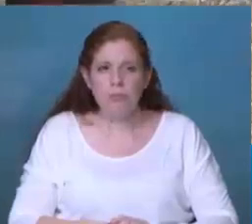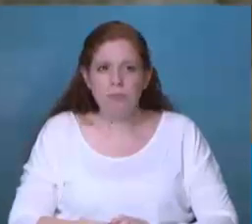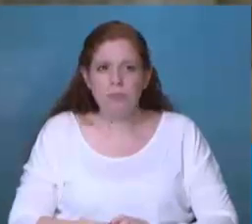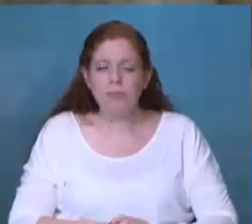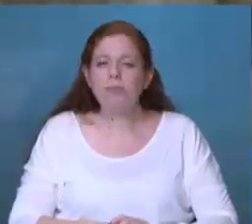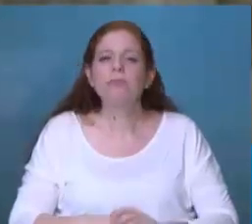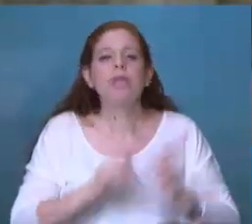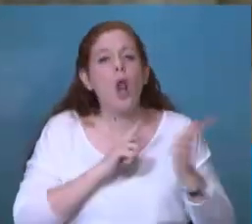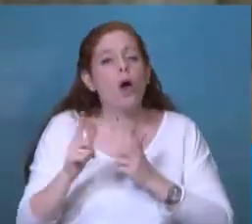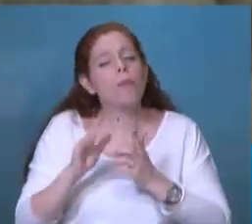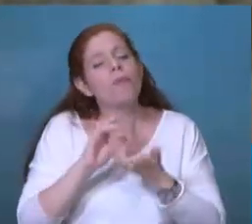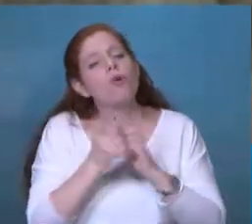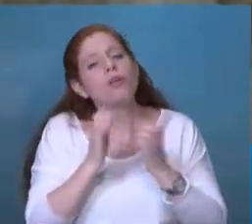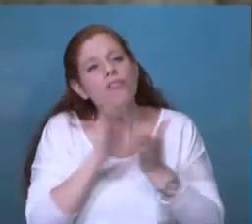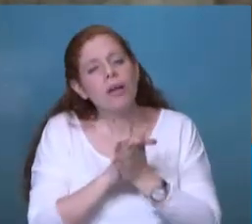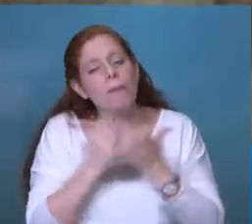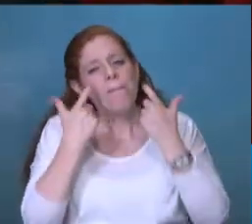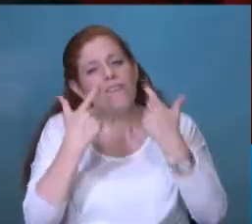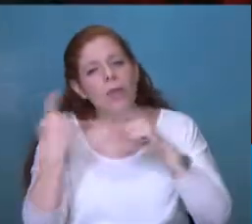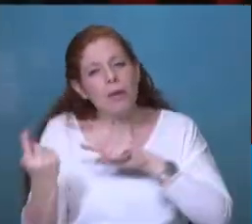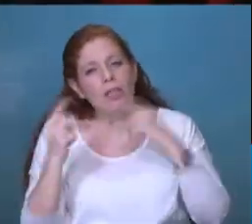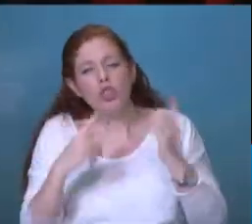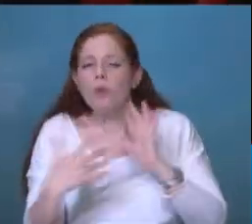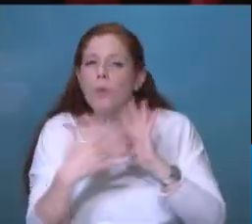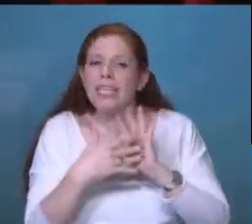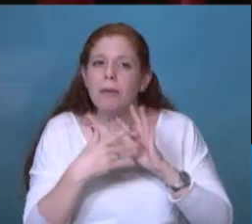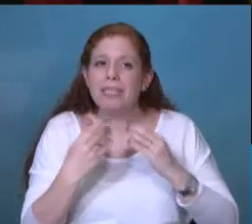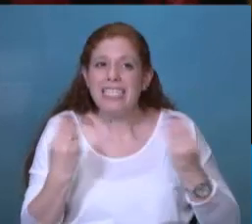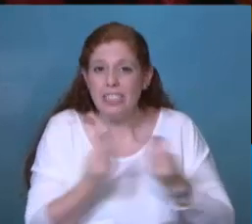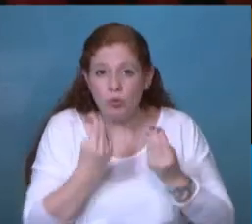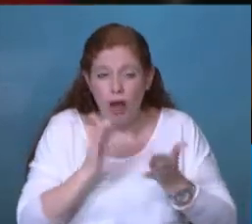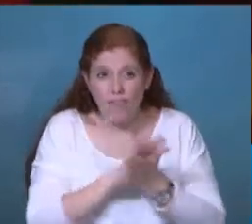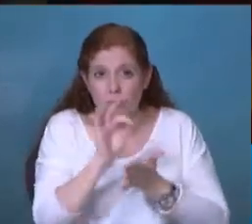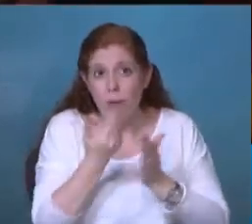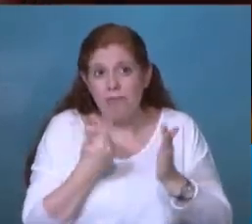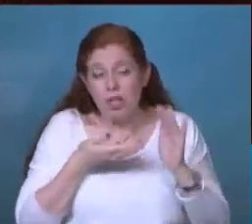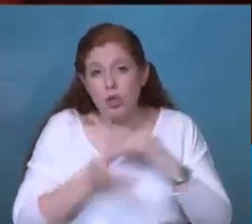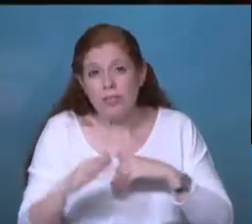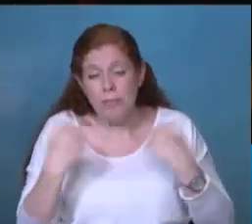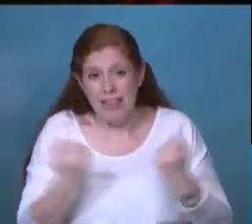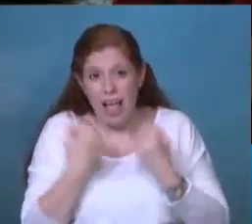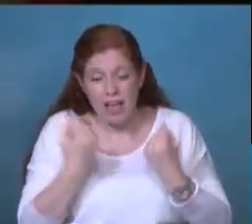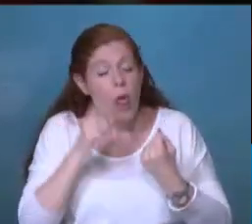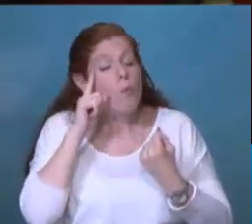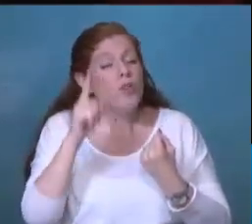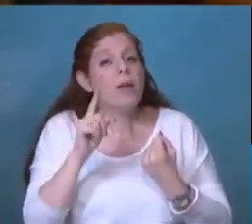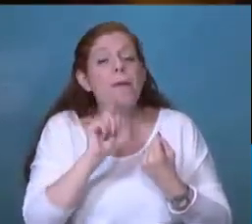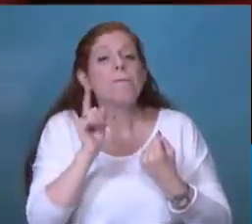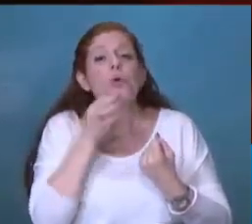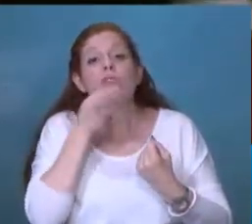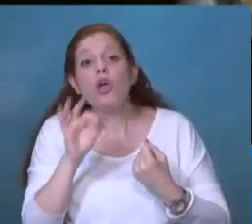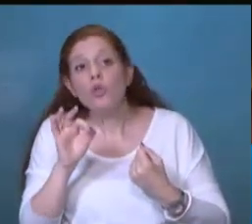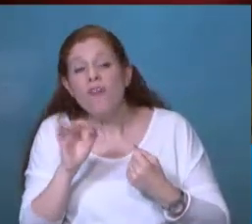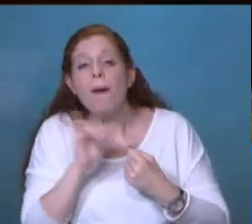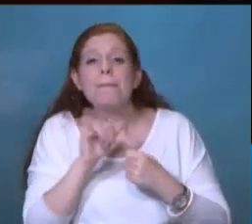הלוחמים נהיו חברים, הם מאבטחים אחד את השני, בודקים את הציוד של חבריהם לפני יציאה לתרגיל. הם יודעים מי יותר טוב